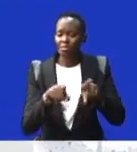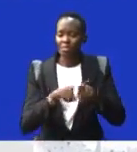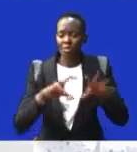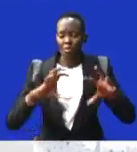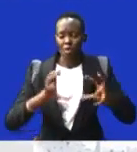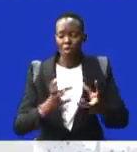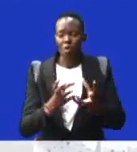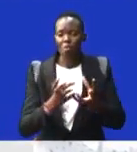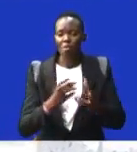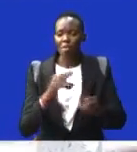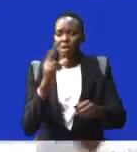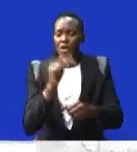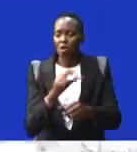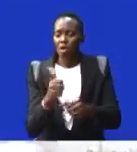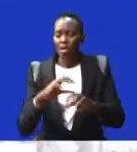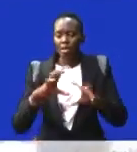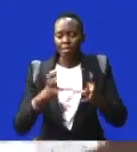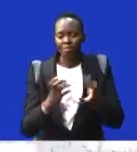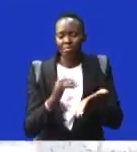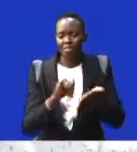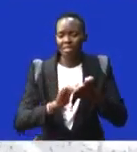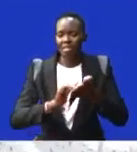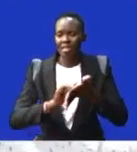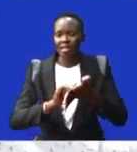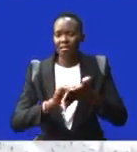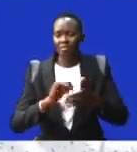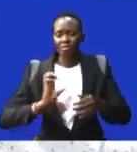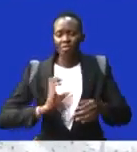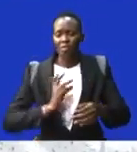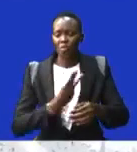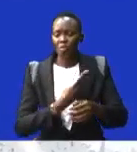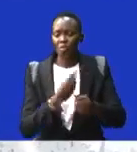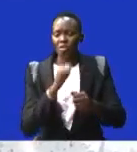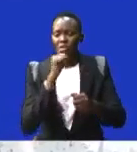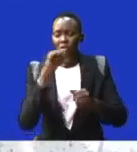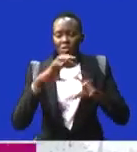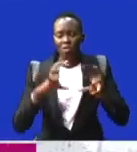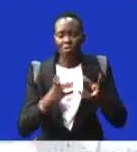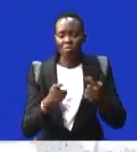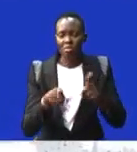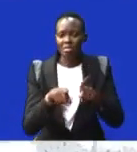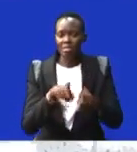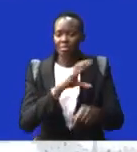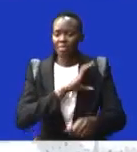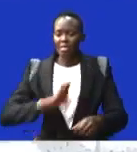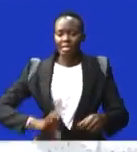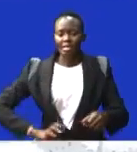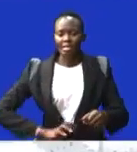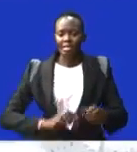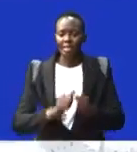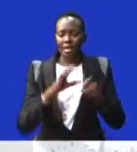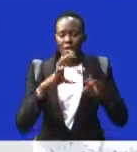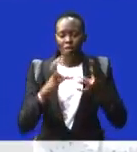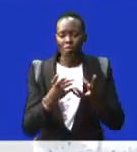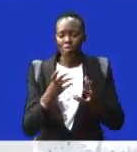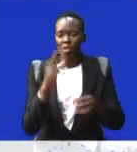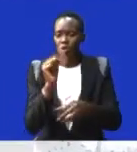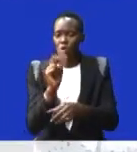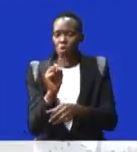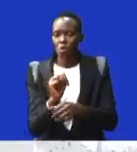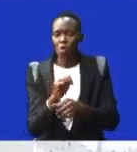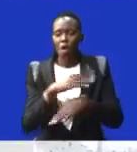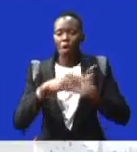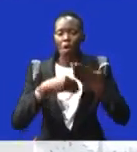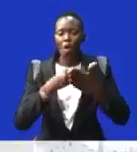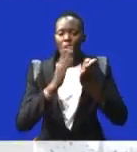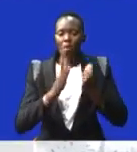community. Hakuna community eti Waislamu ni sio community na Wakristo ndio community. Hapana. Watu wote ni